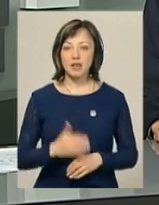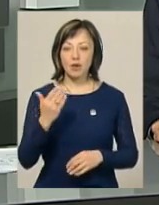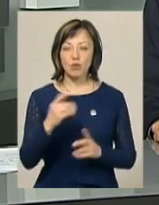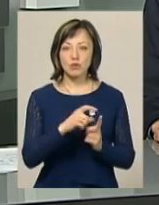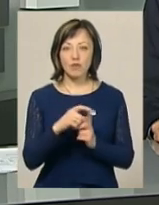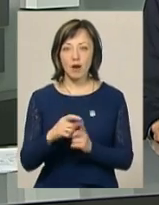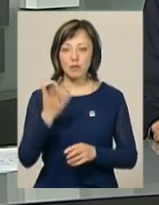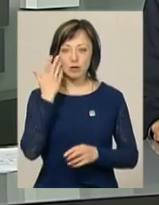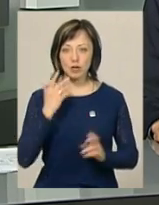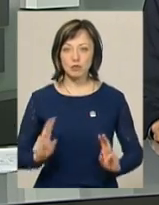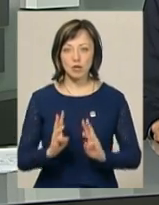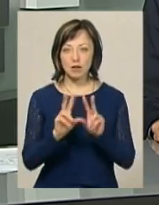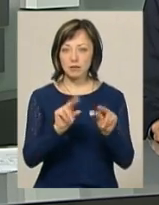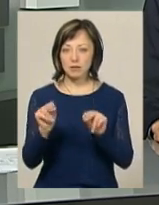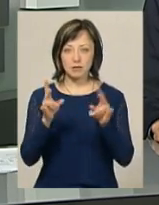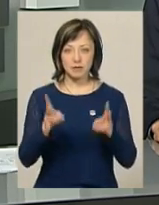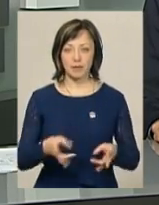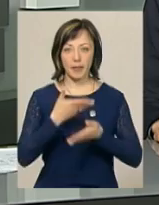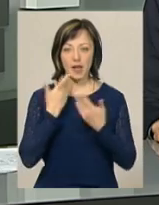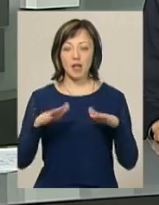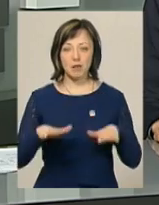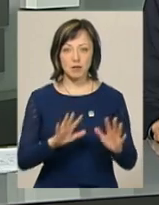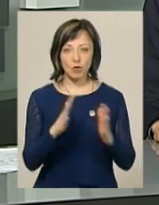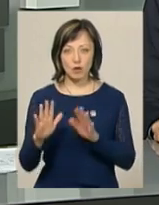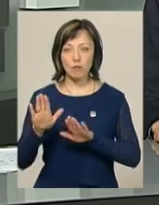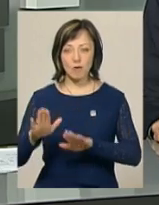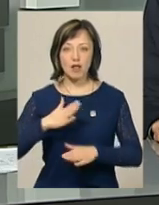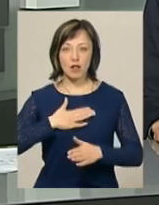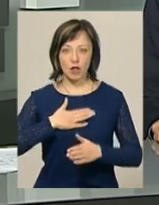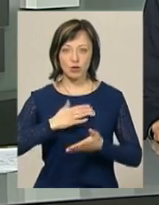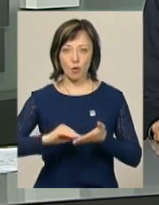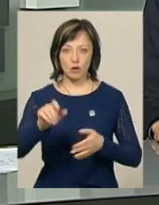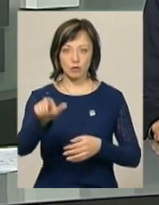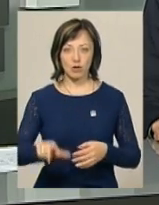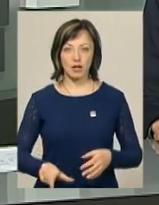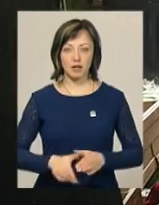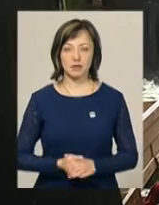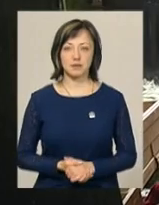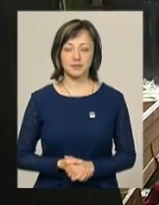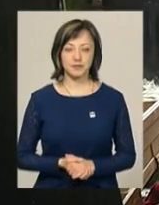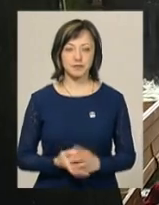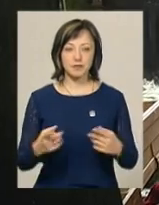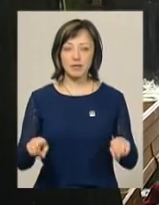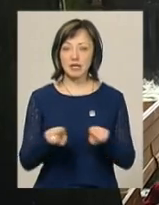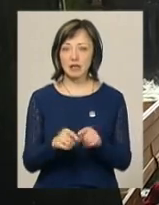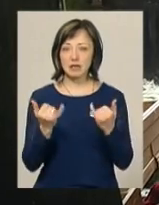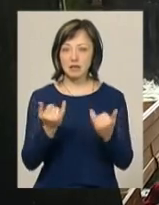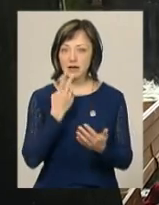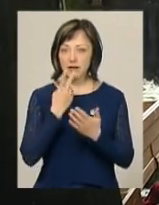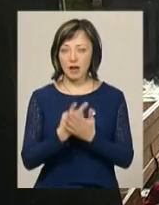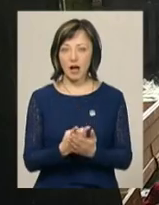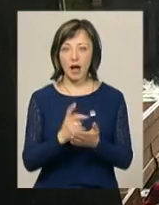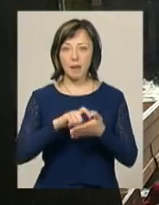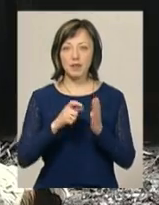його словами, під час пожежі ніхто не постраждав. На місці події побувала і наша Надія Драганчук. Так зараз виглядає кімната